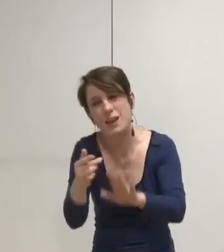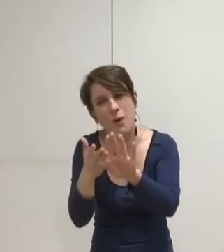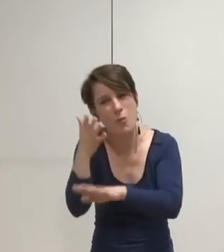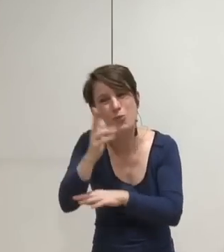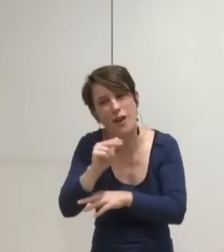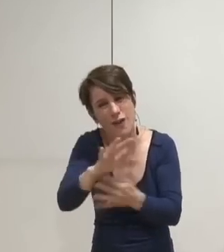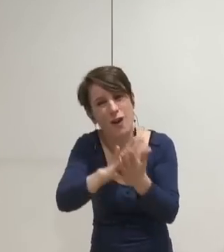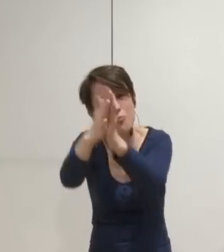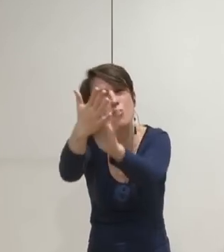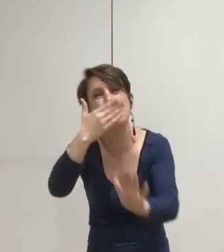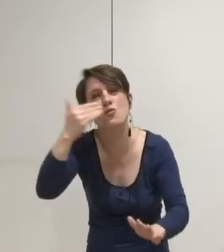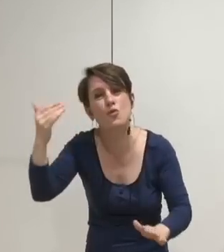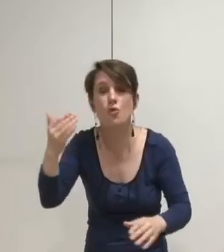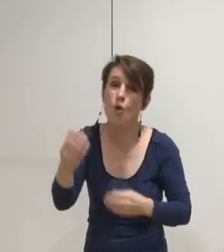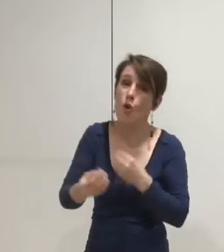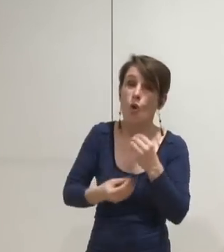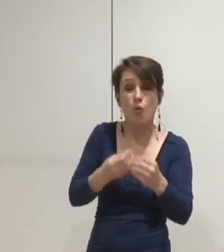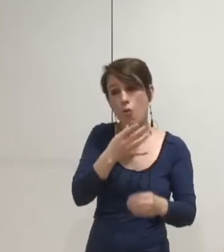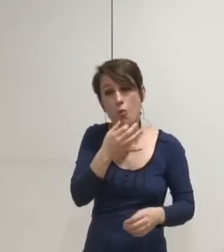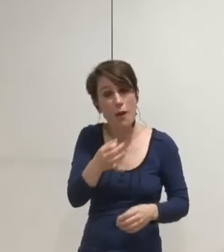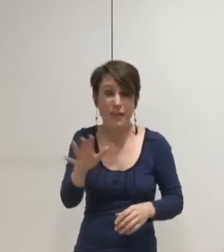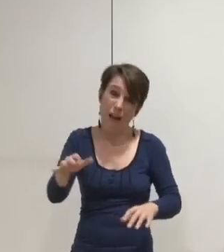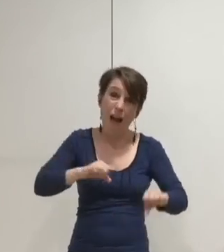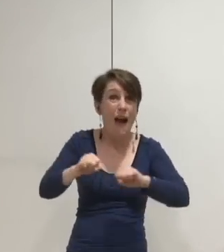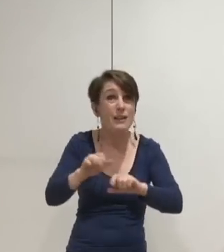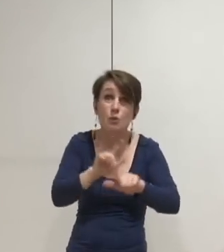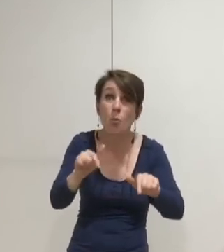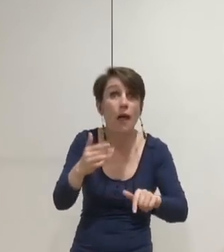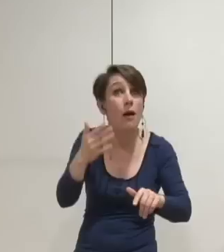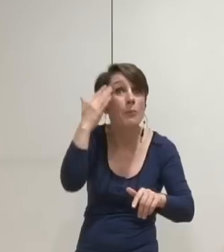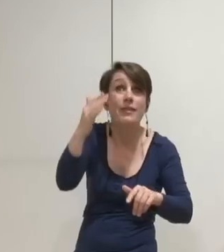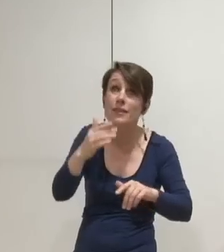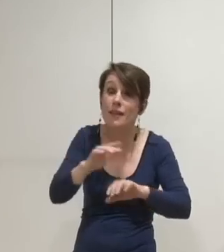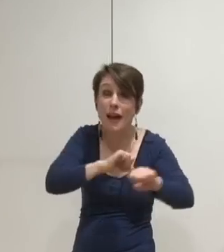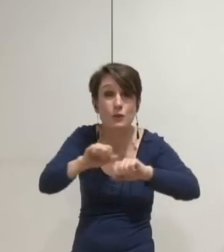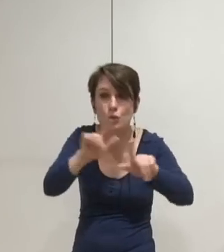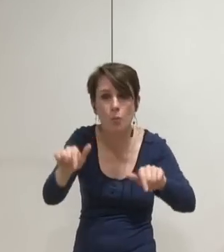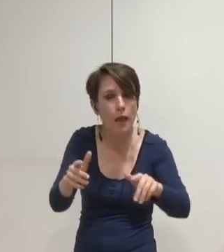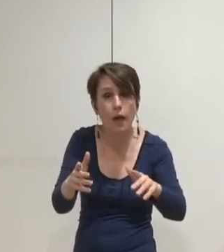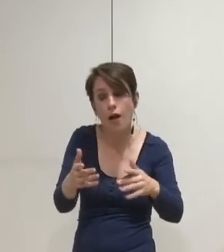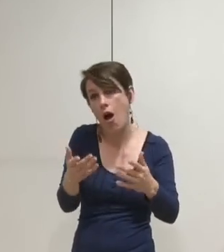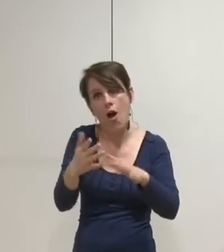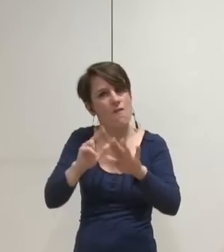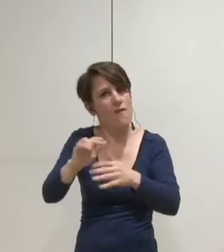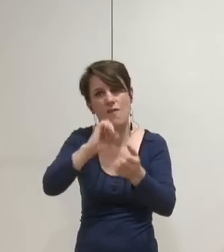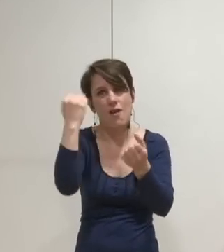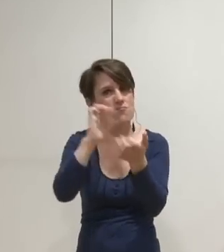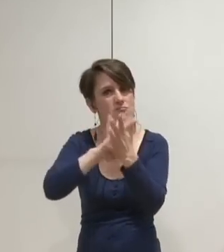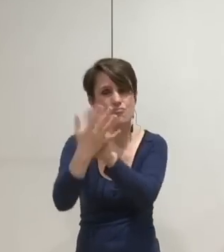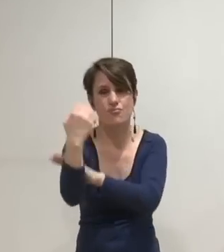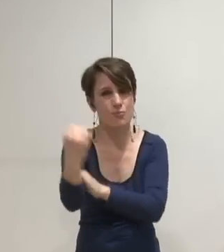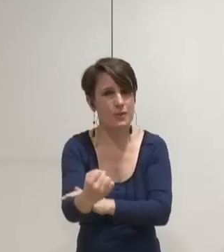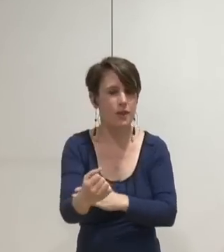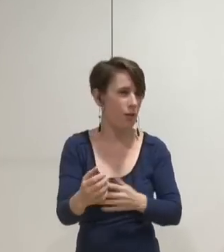soir les choses seraient pire les les habitants qui subissent quotidiennement délinquence et incivilité attendent beaucoup de la part des